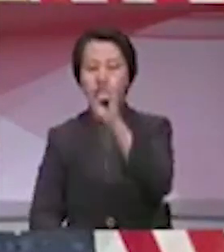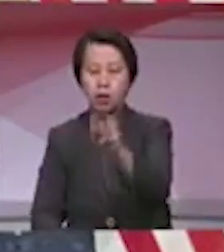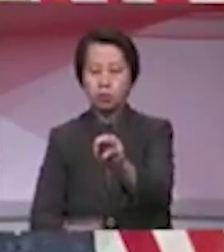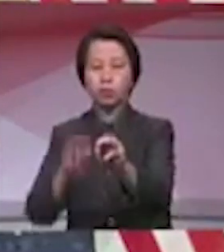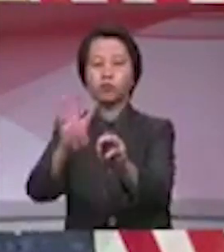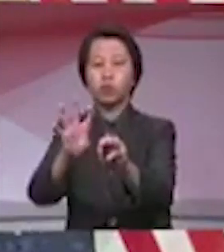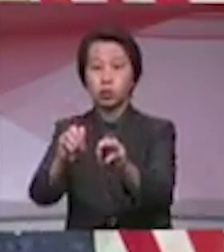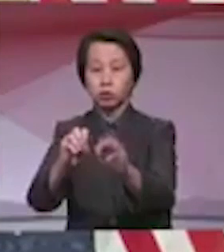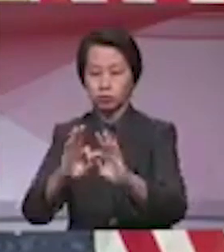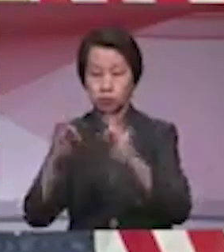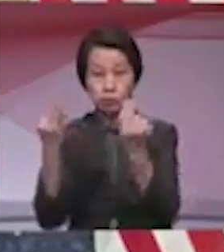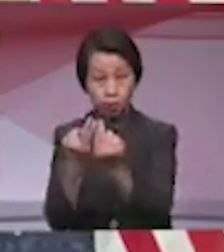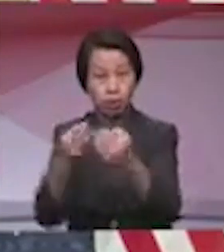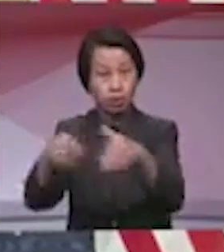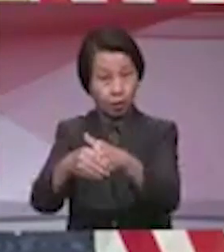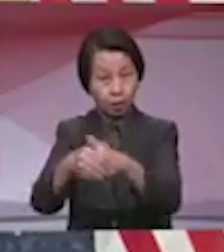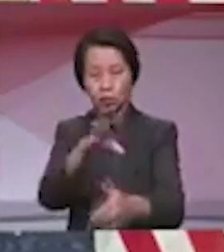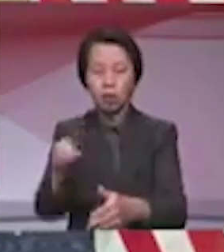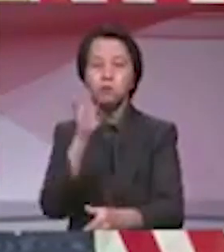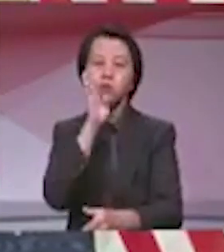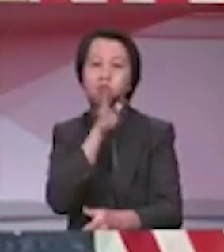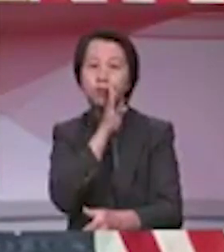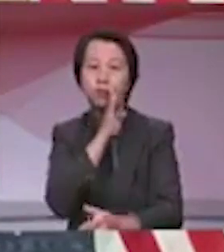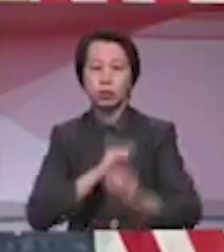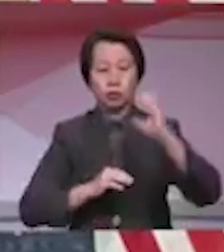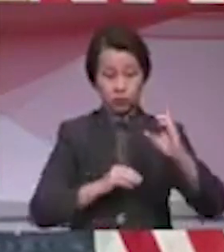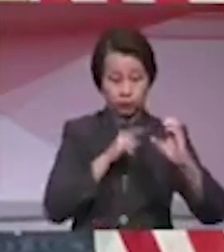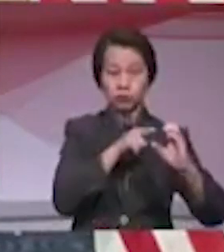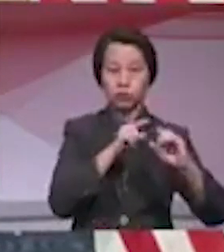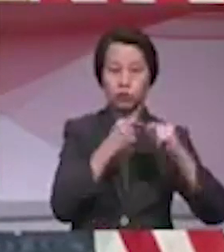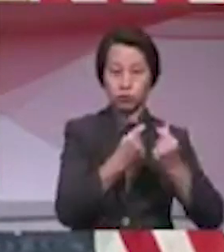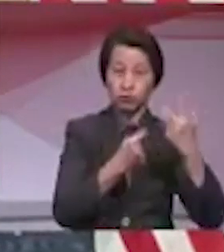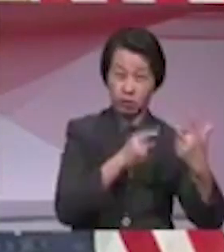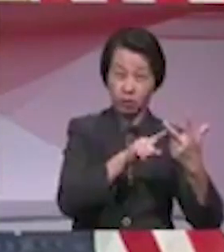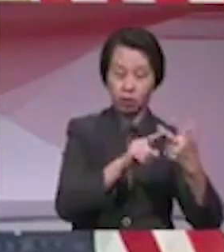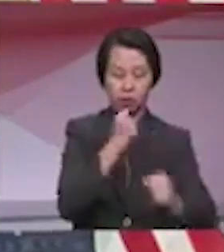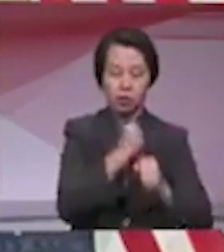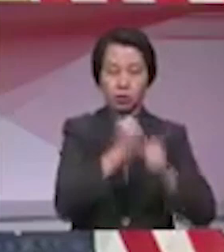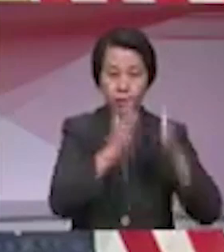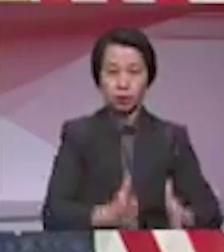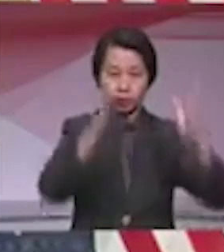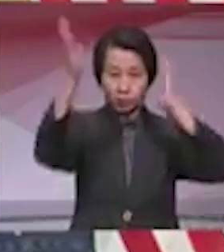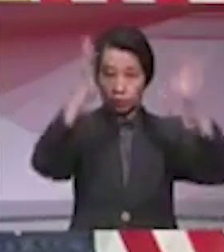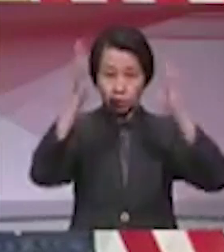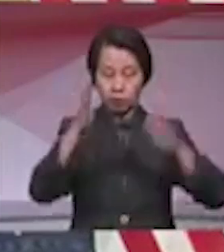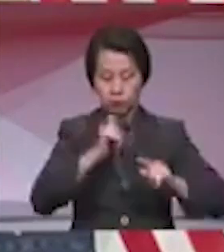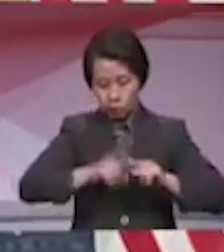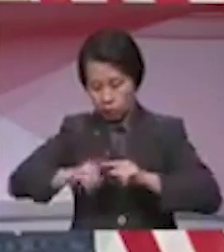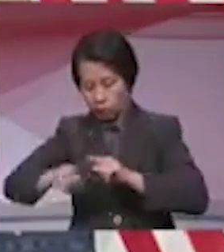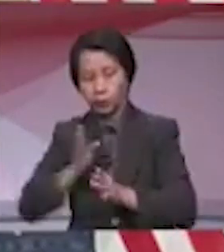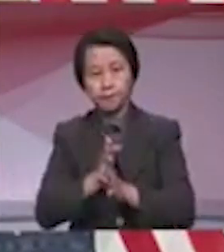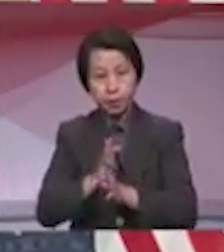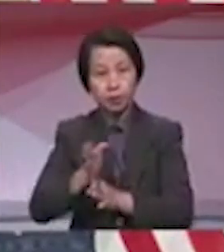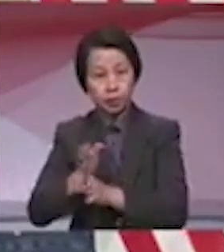M40 yang berkeluarga dan bujang. C ialah golongan pekerja negara dalam pelbagai